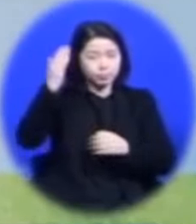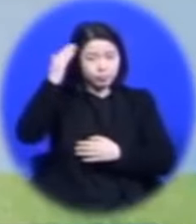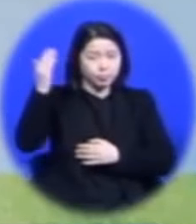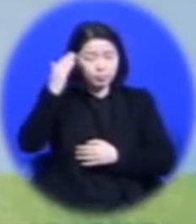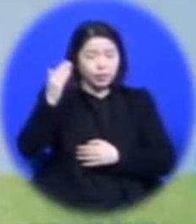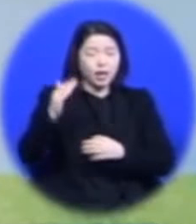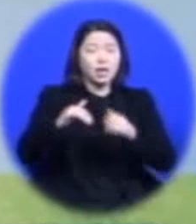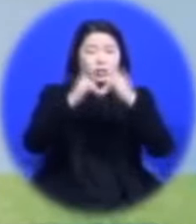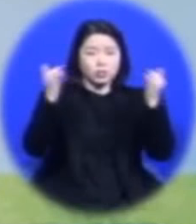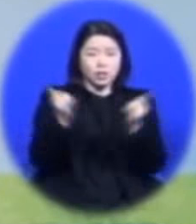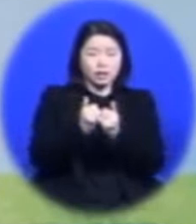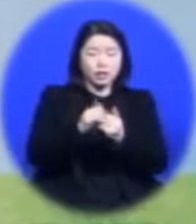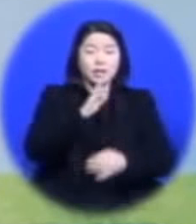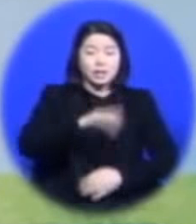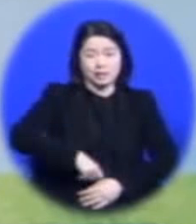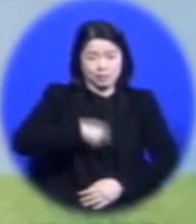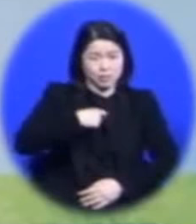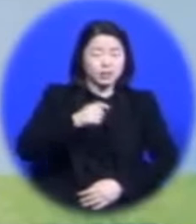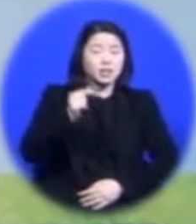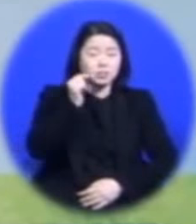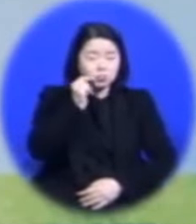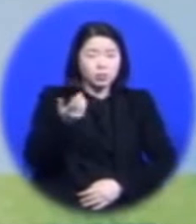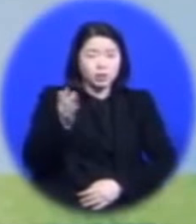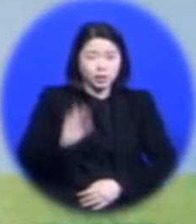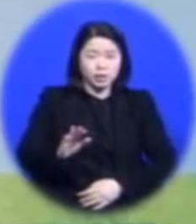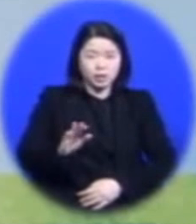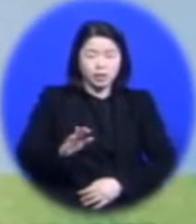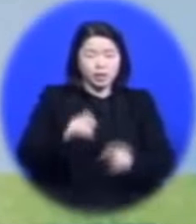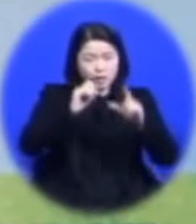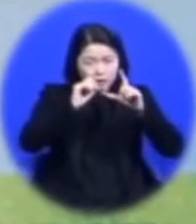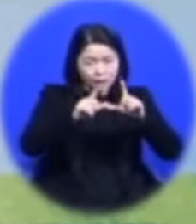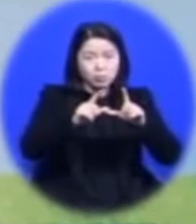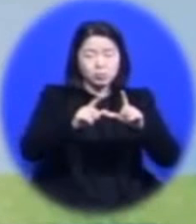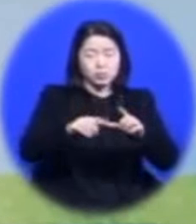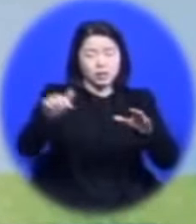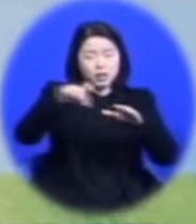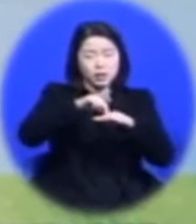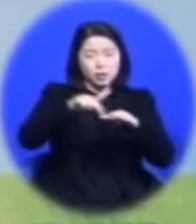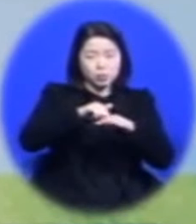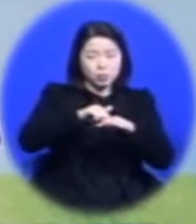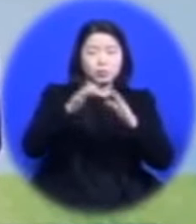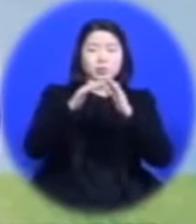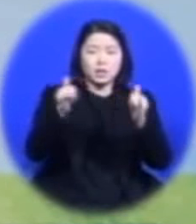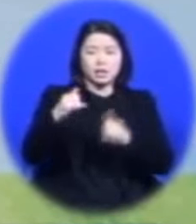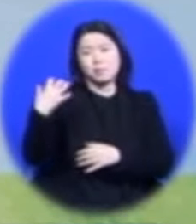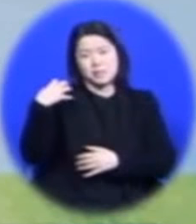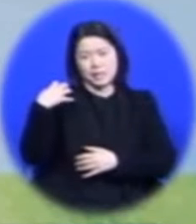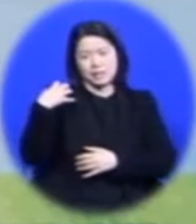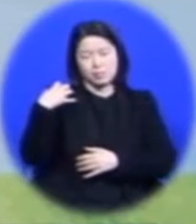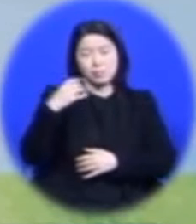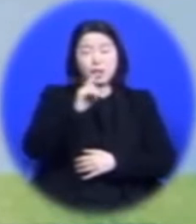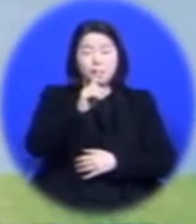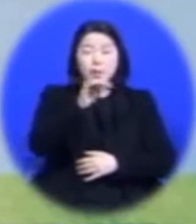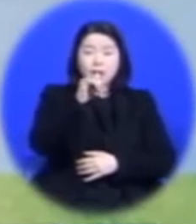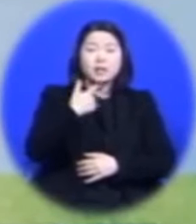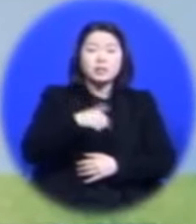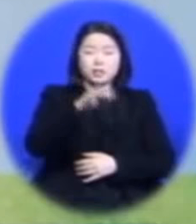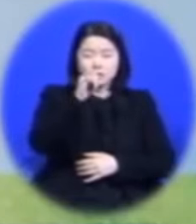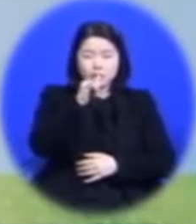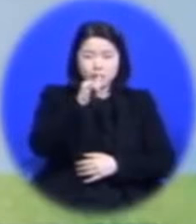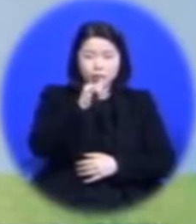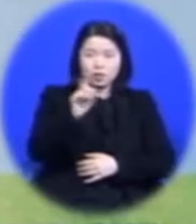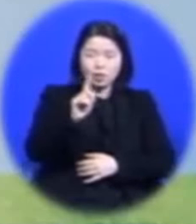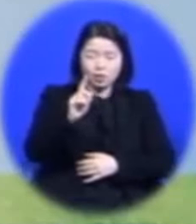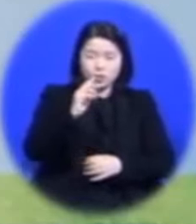정직하지 못한데 상당 부분 기독교인들 책임이라는 그러면서 한해 전 통계를